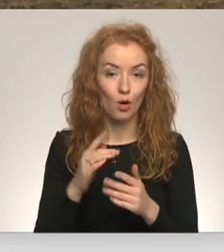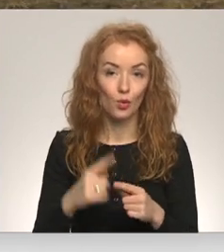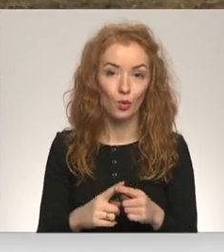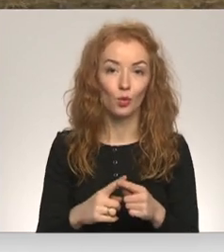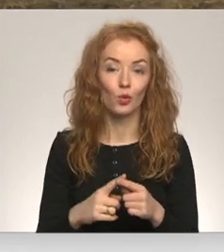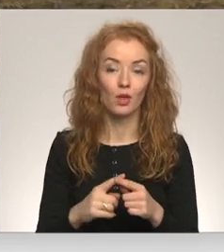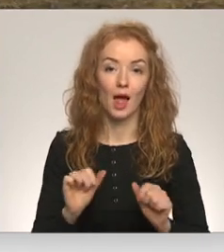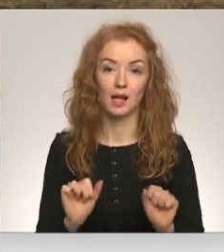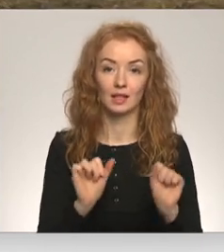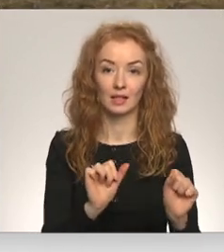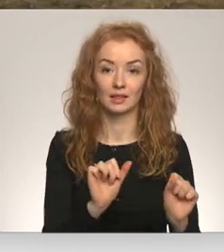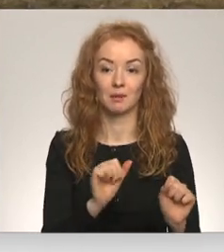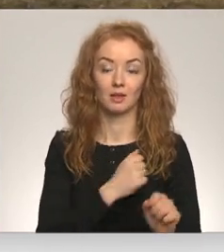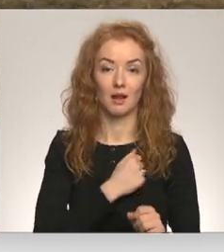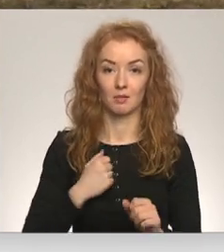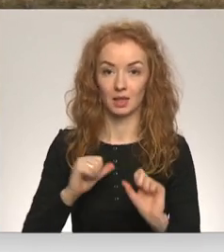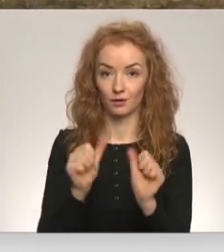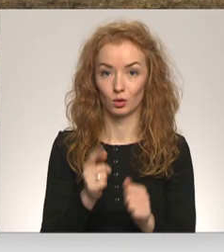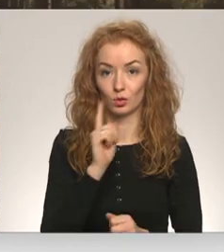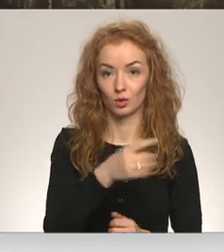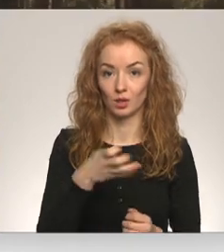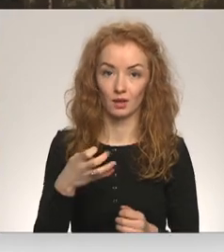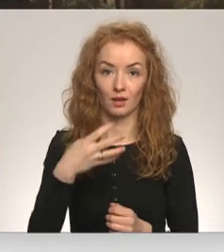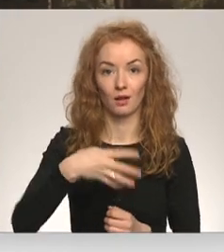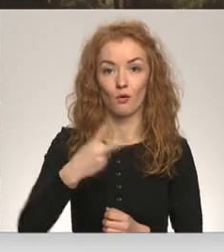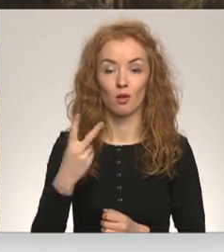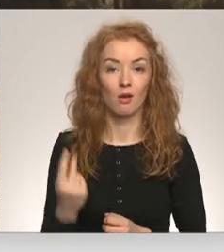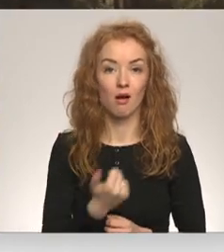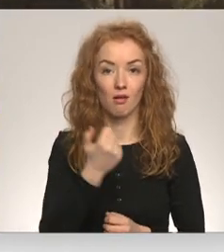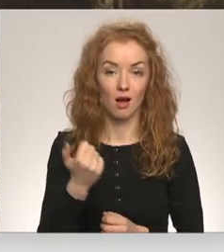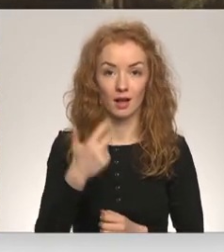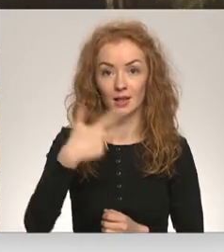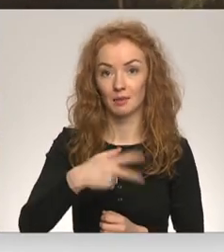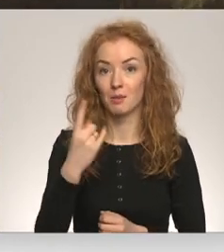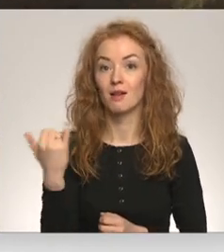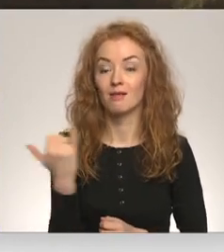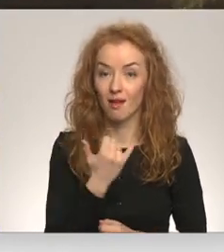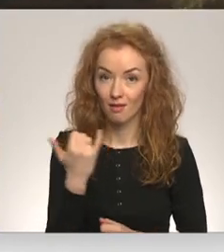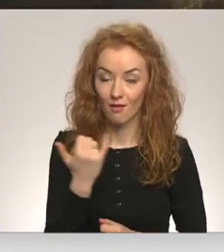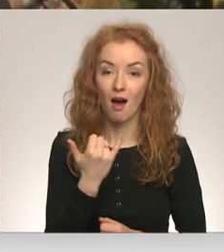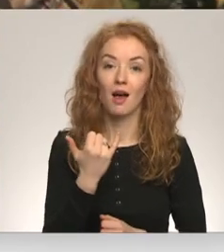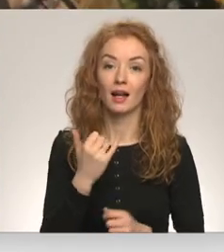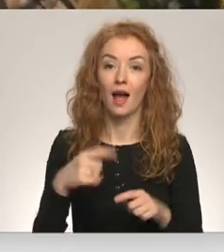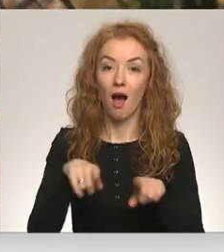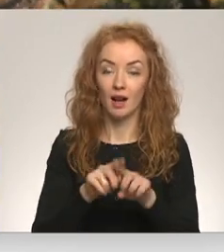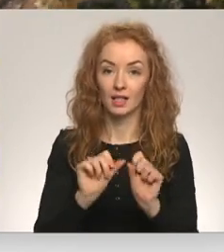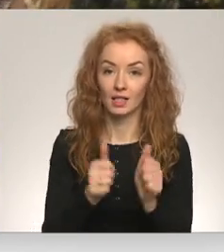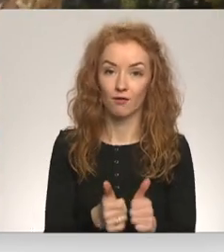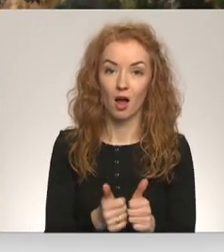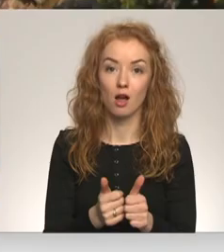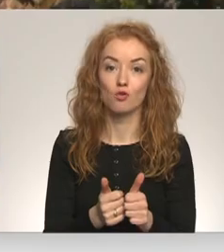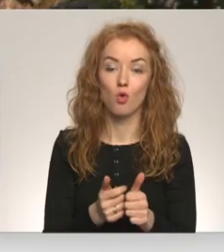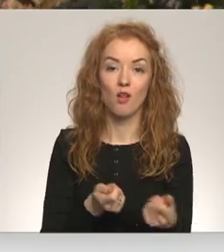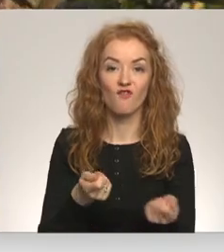ar aizsardzības spēku izveidošanu 1992. Gada 31. Janvārī tika izveidota arī to